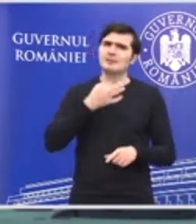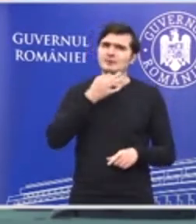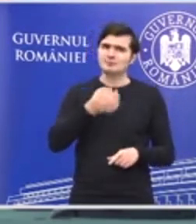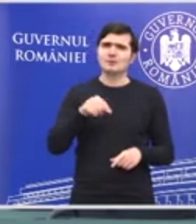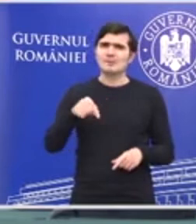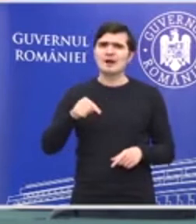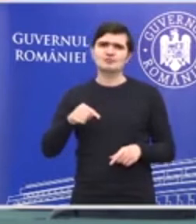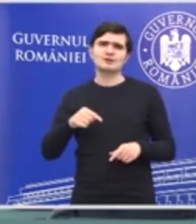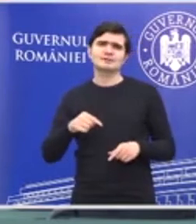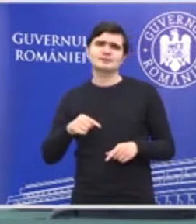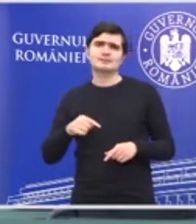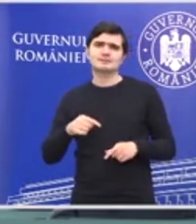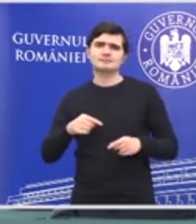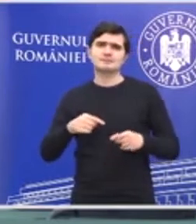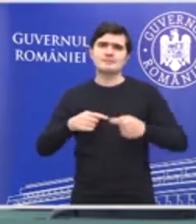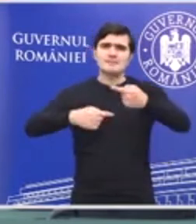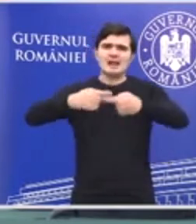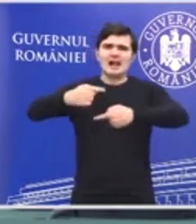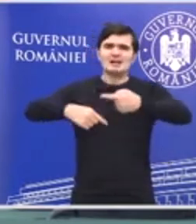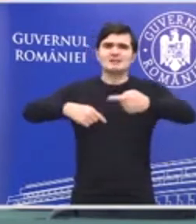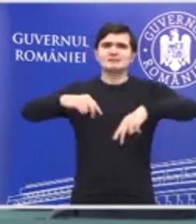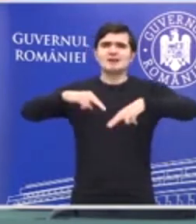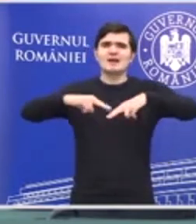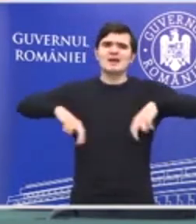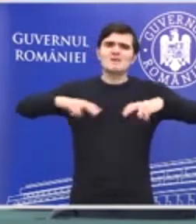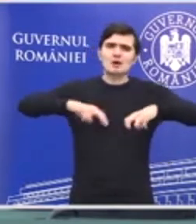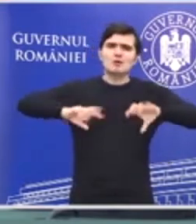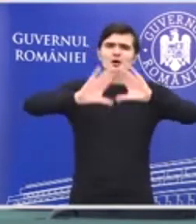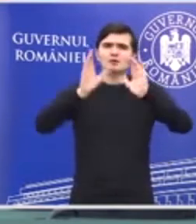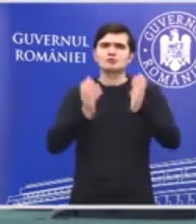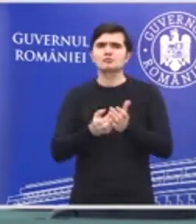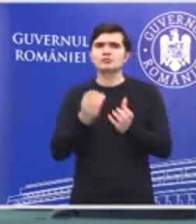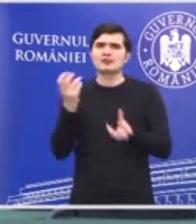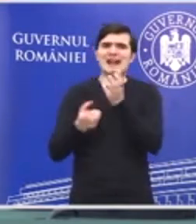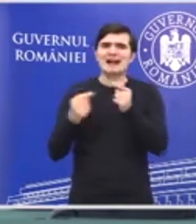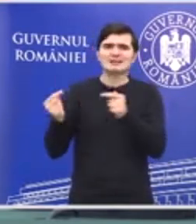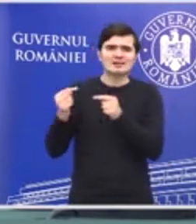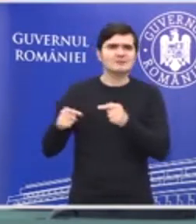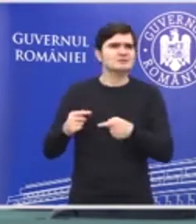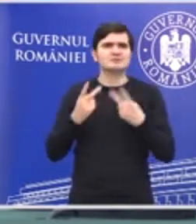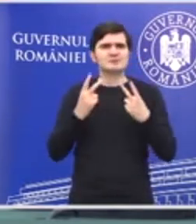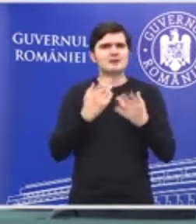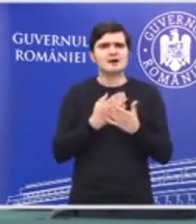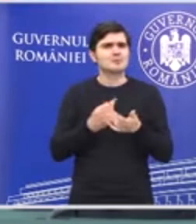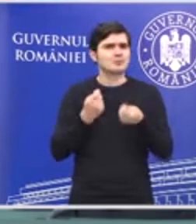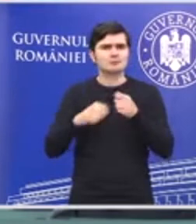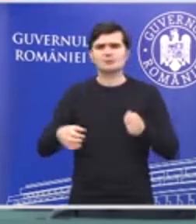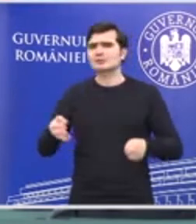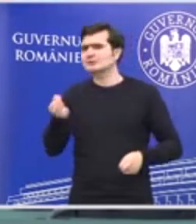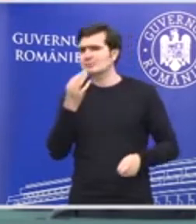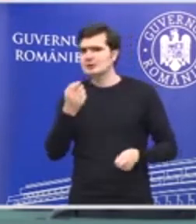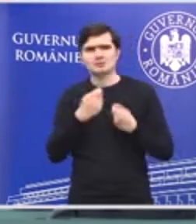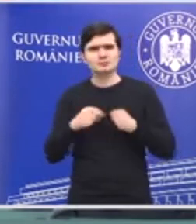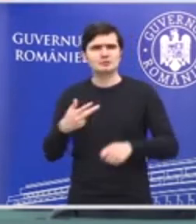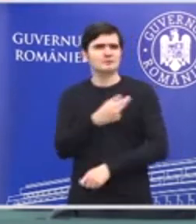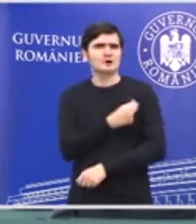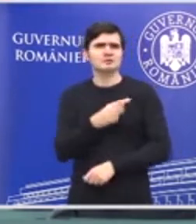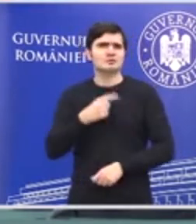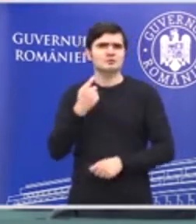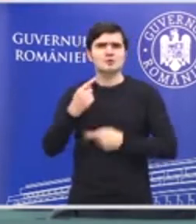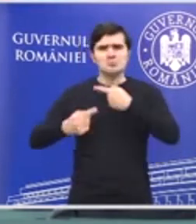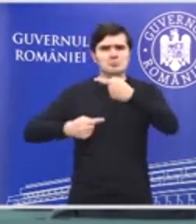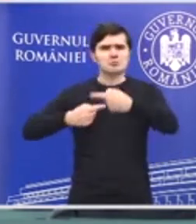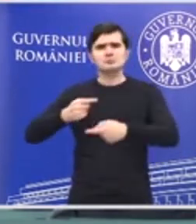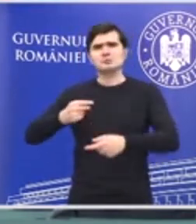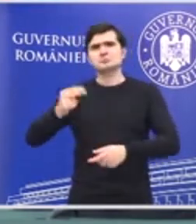acest mecanism de evaluare a tuturor reacțiilor adverse este valabil pentru toate medicamentele și vaccinurile. Este un proces obișnuit și este